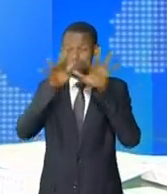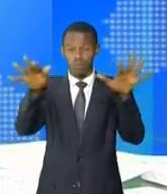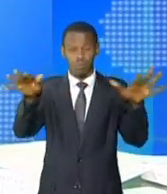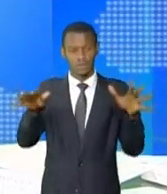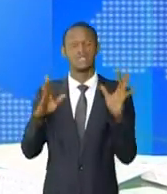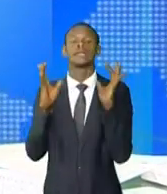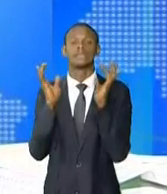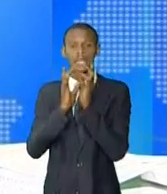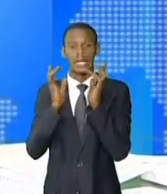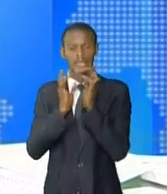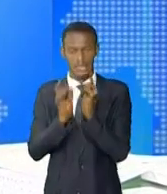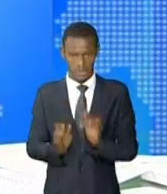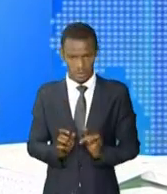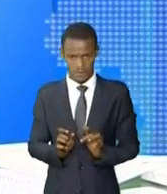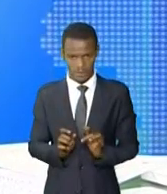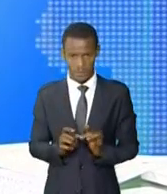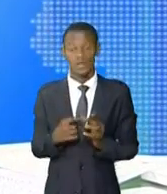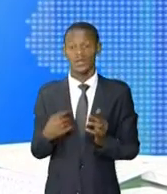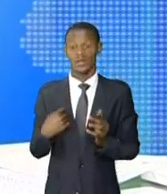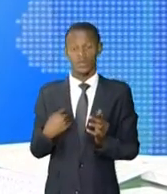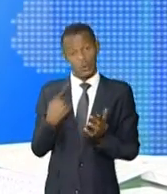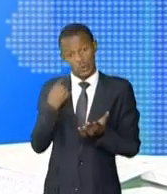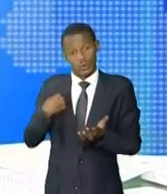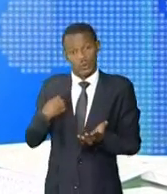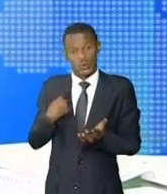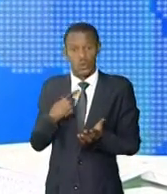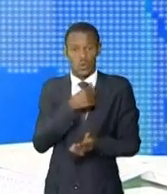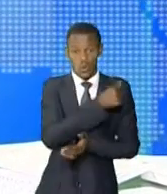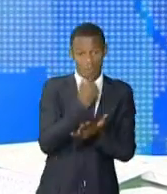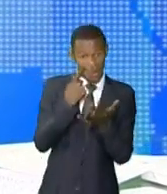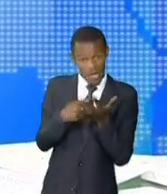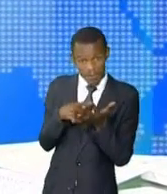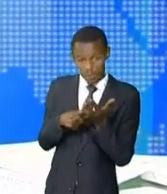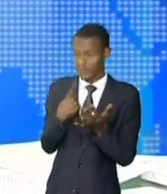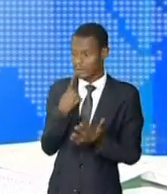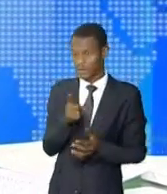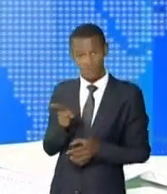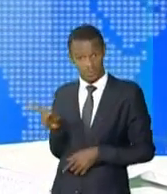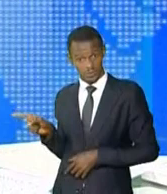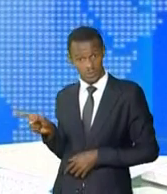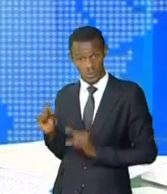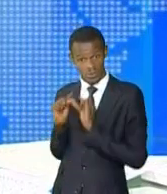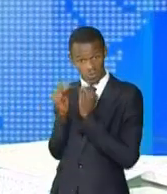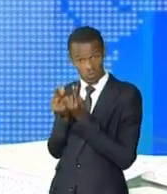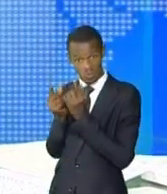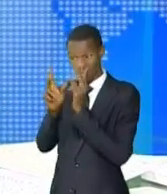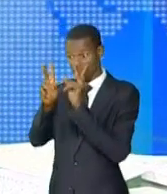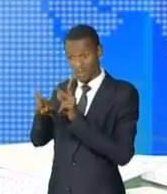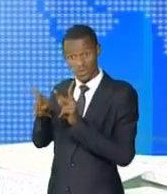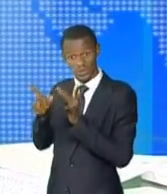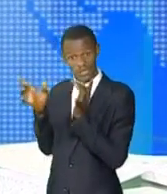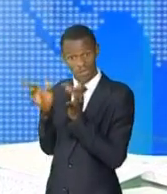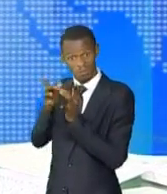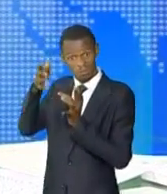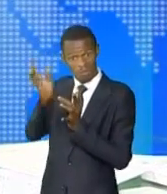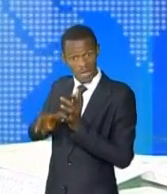Il en a effet été constaté à diverses reprises que ces individus se servent de l'identité du président de la Cour